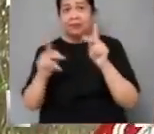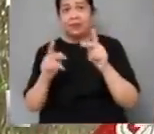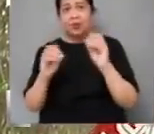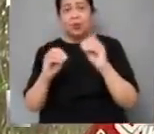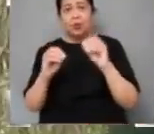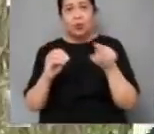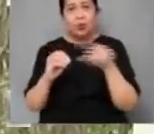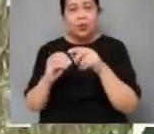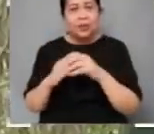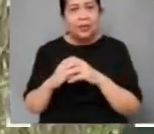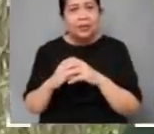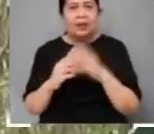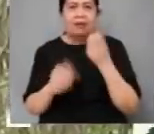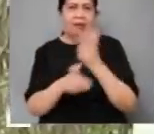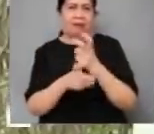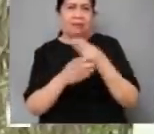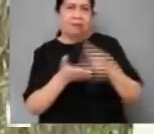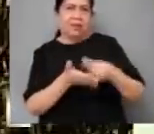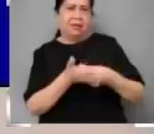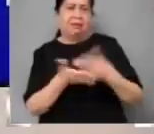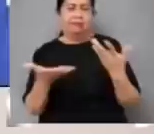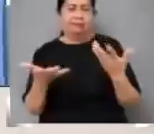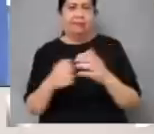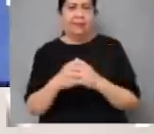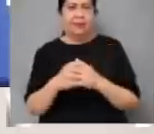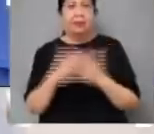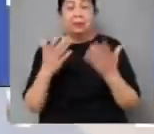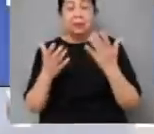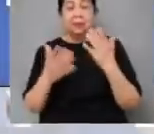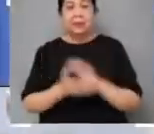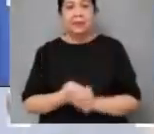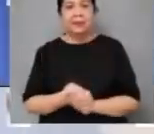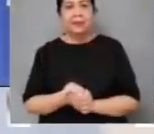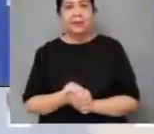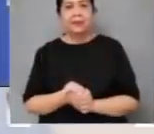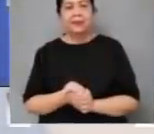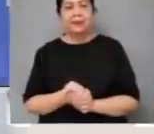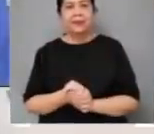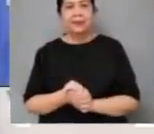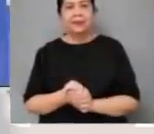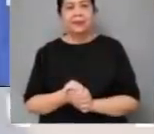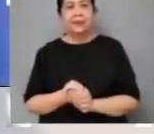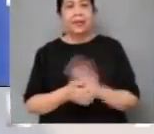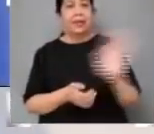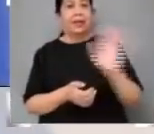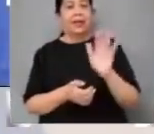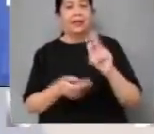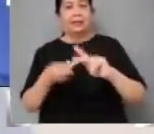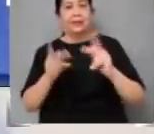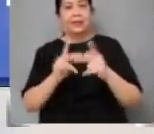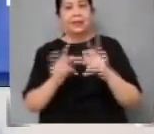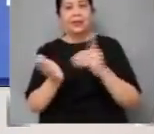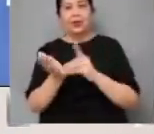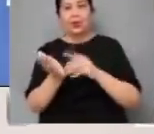mean, hirap ang buhay. So, buong January po? Most likely. We're live sa Cebu. Ang kanyang running mate na si Dr. Willie Ong